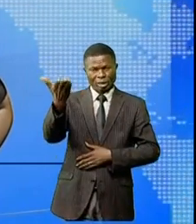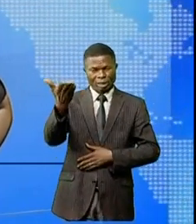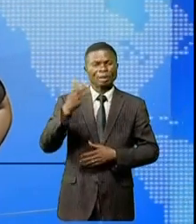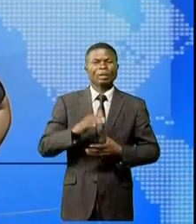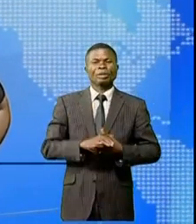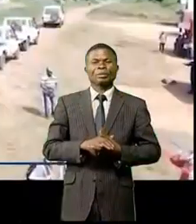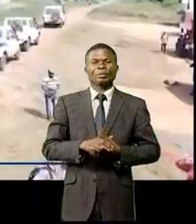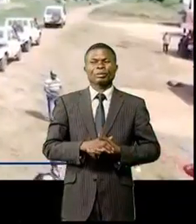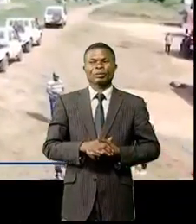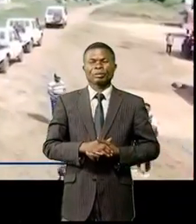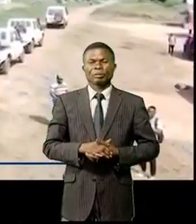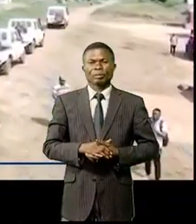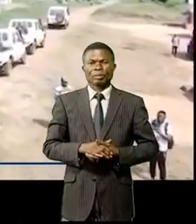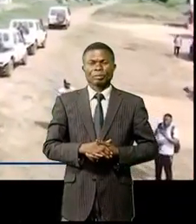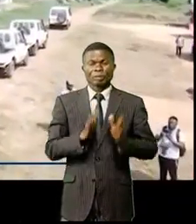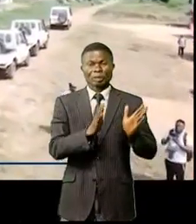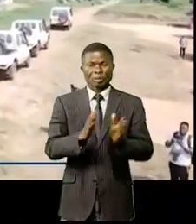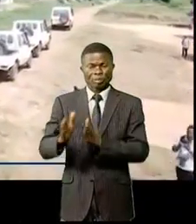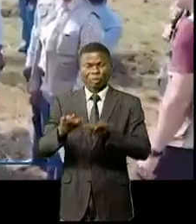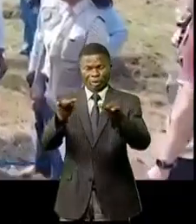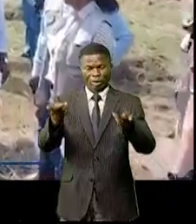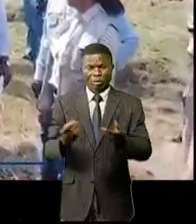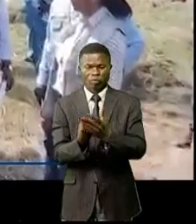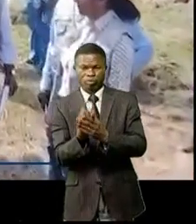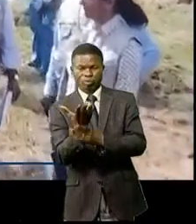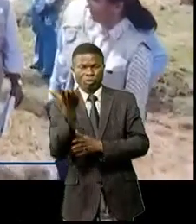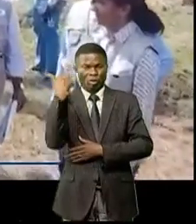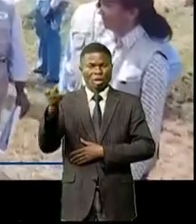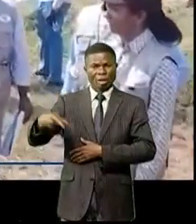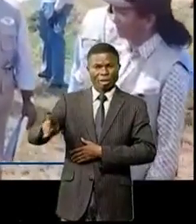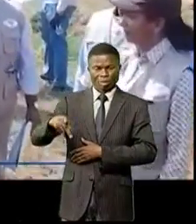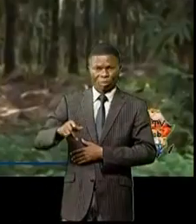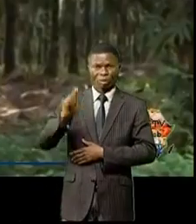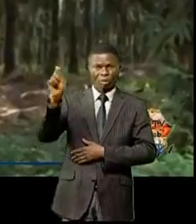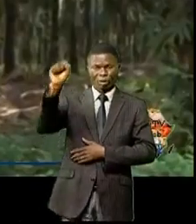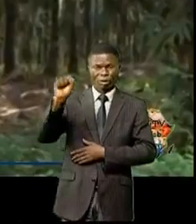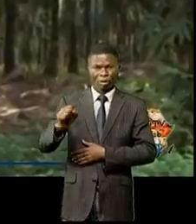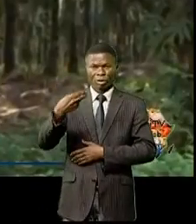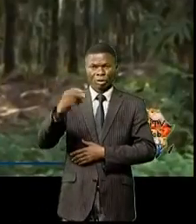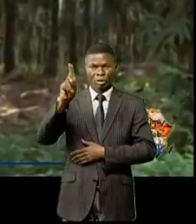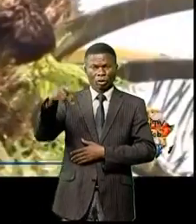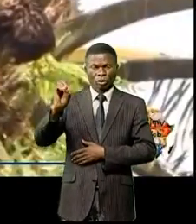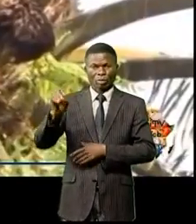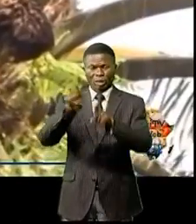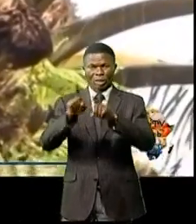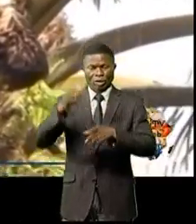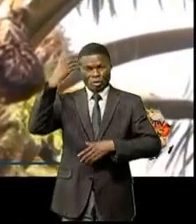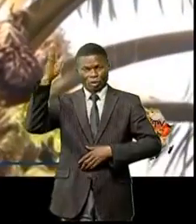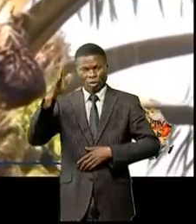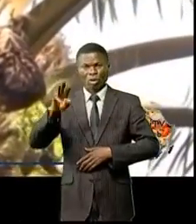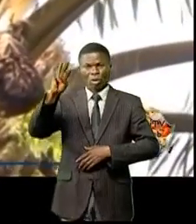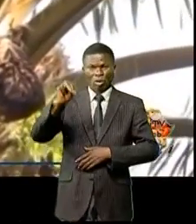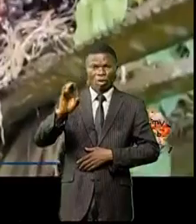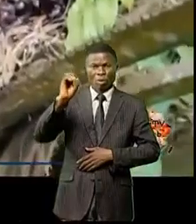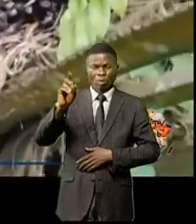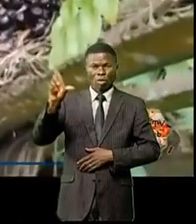Mata. Disposant des sites de production dans les provinces de la Tchopo, de l'Équateur et de la Mongala, les plantations